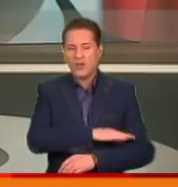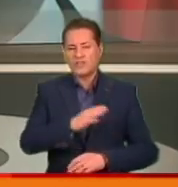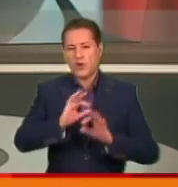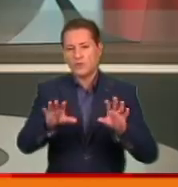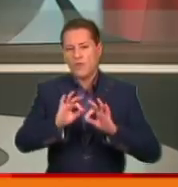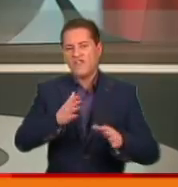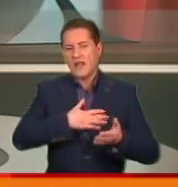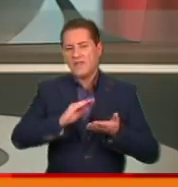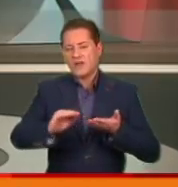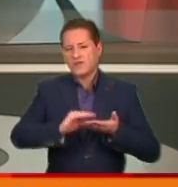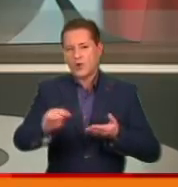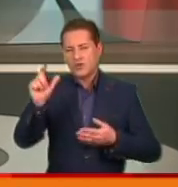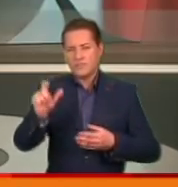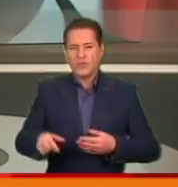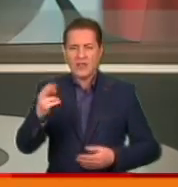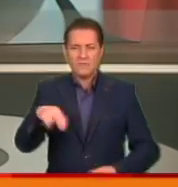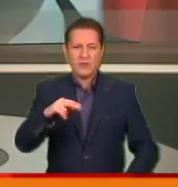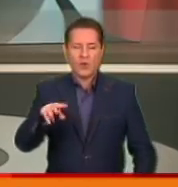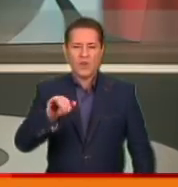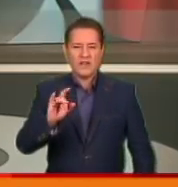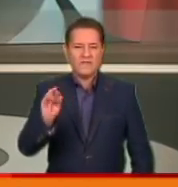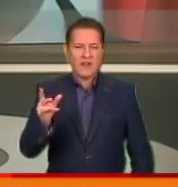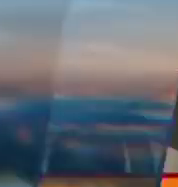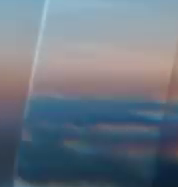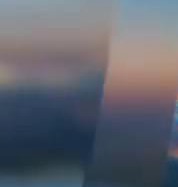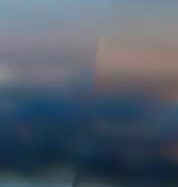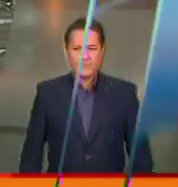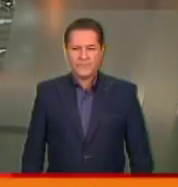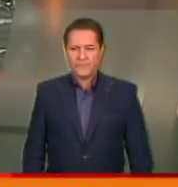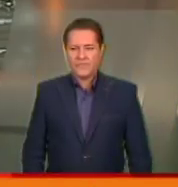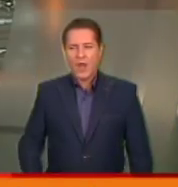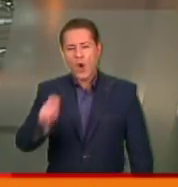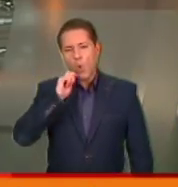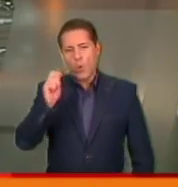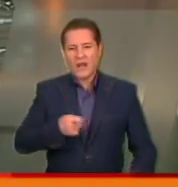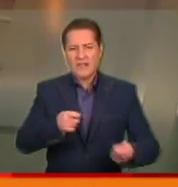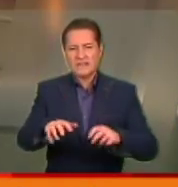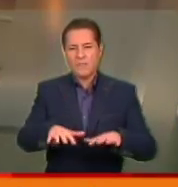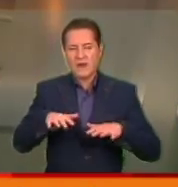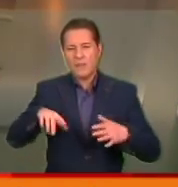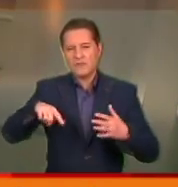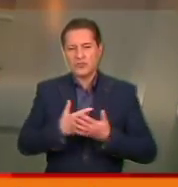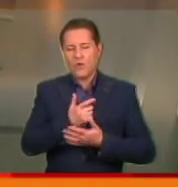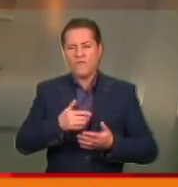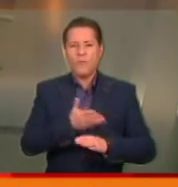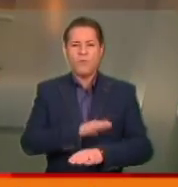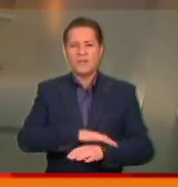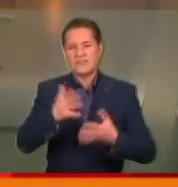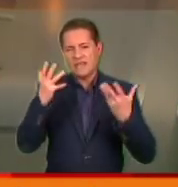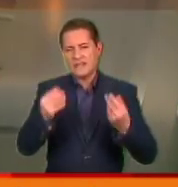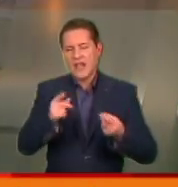Литвиненко про новий сусідський закон і його наслідки. В українському парламенті знову польський день.